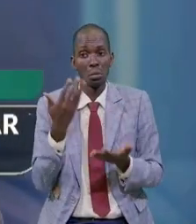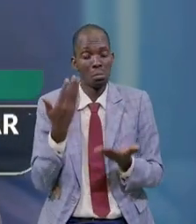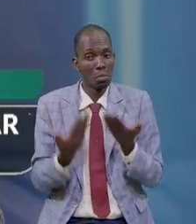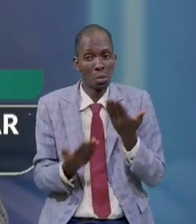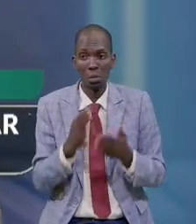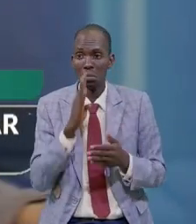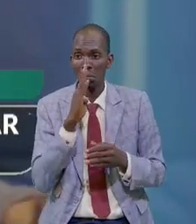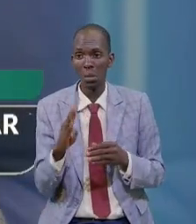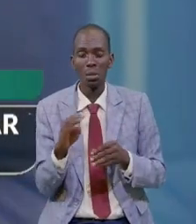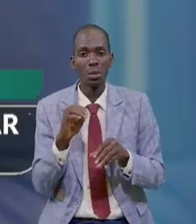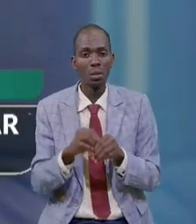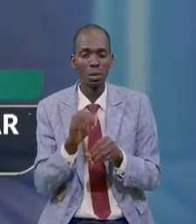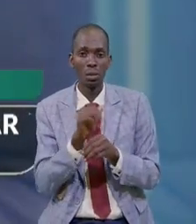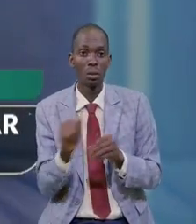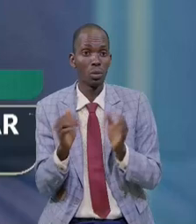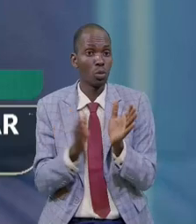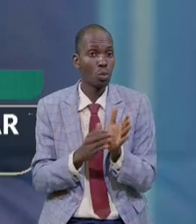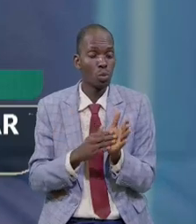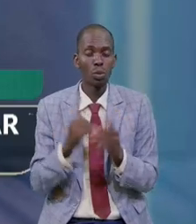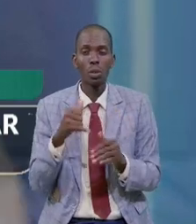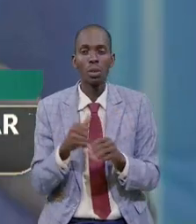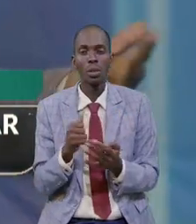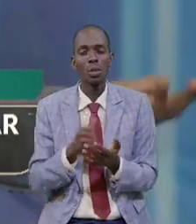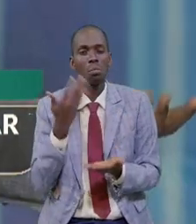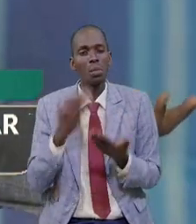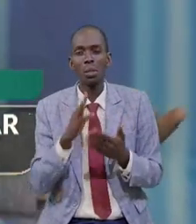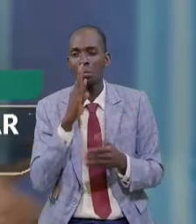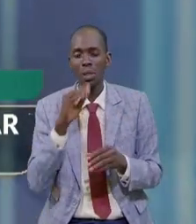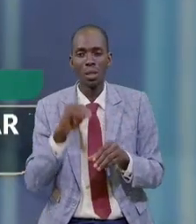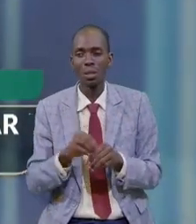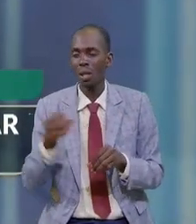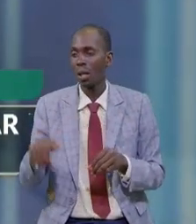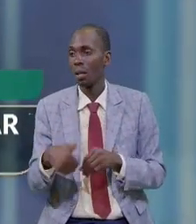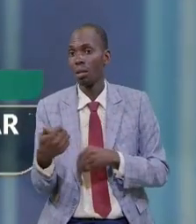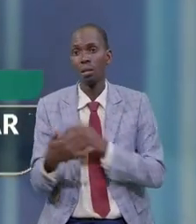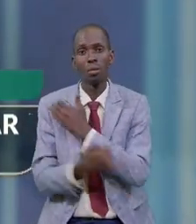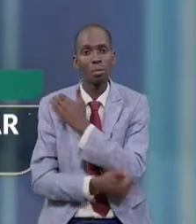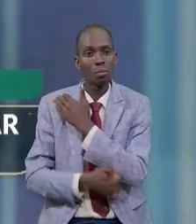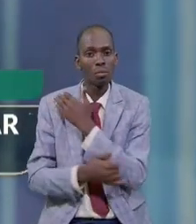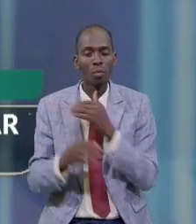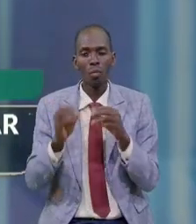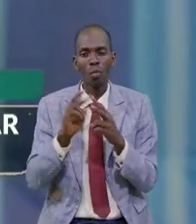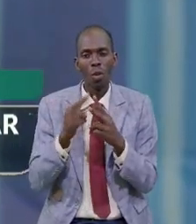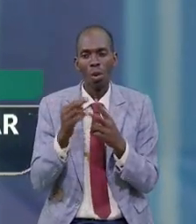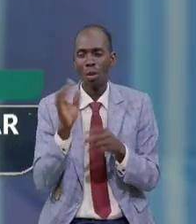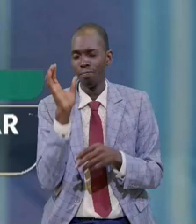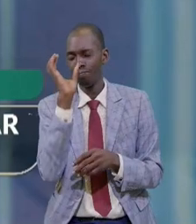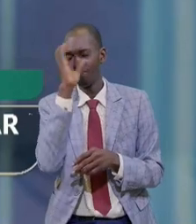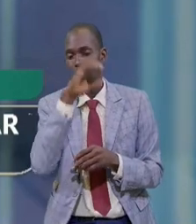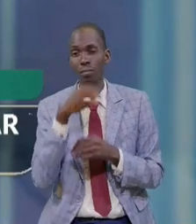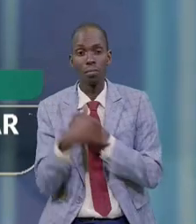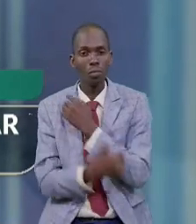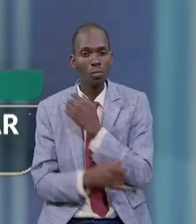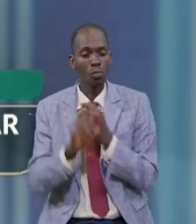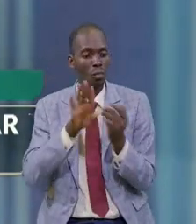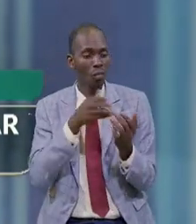un collège ça peut être dans un autre pays ça peut être dans un pays étranger et tu arrives